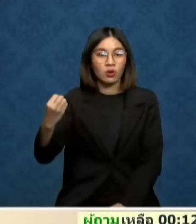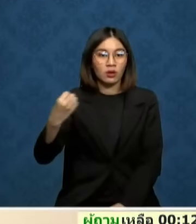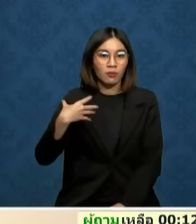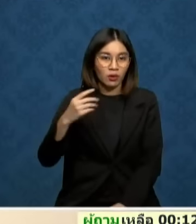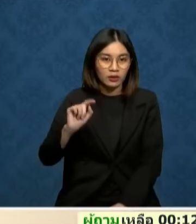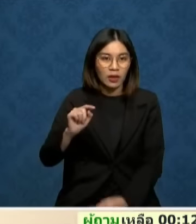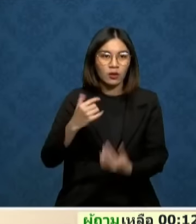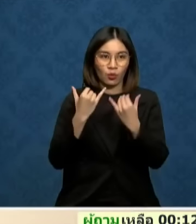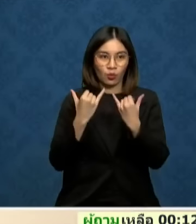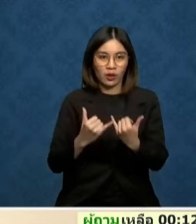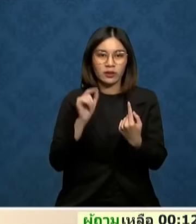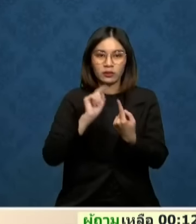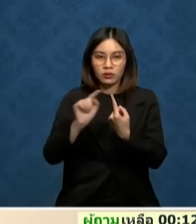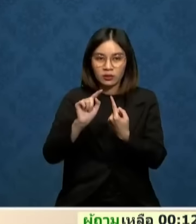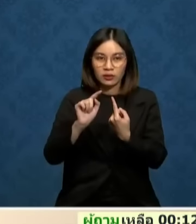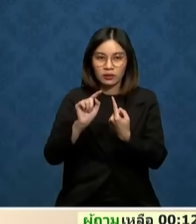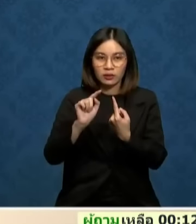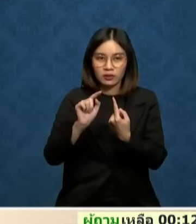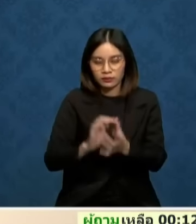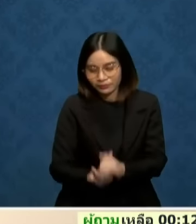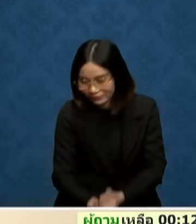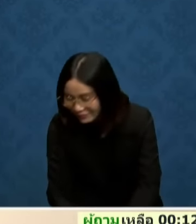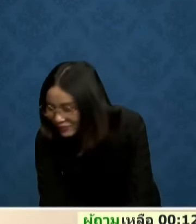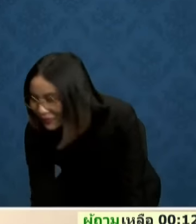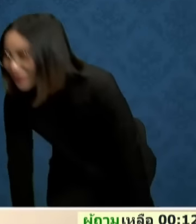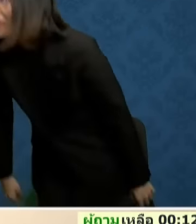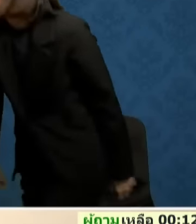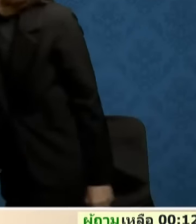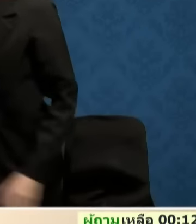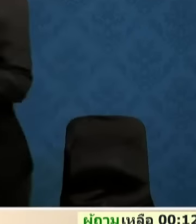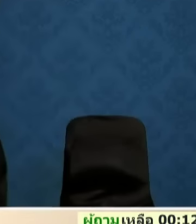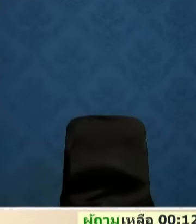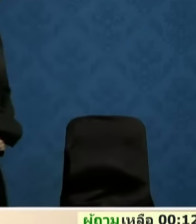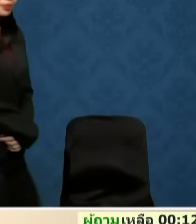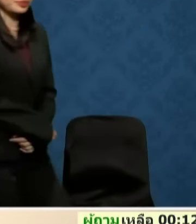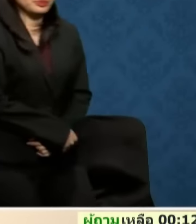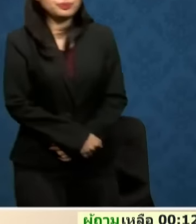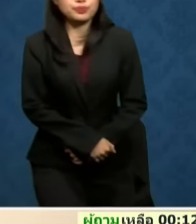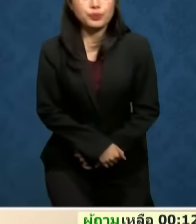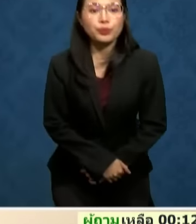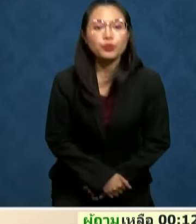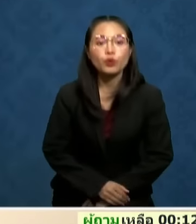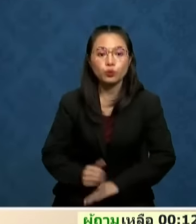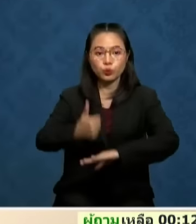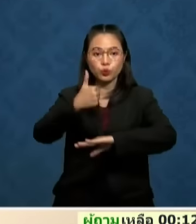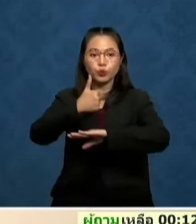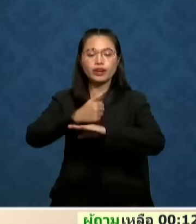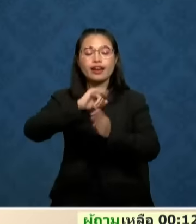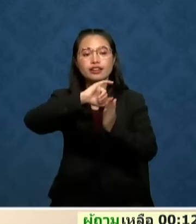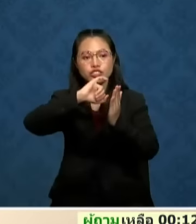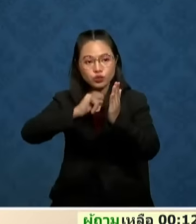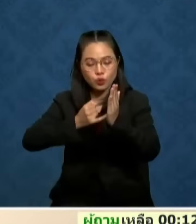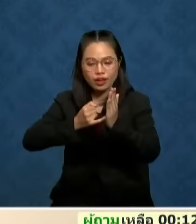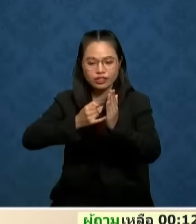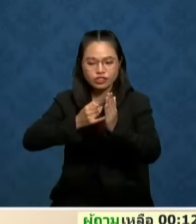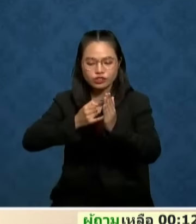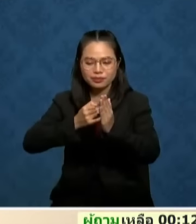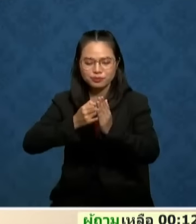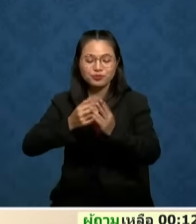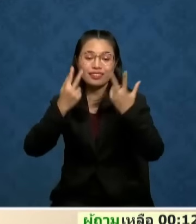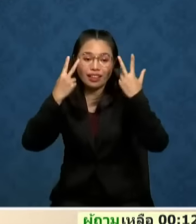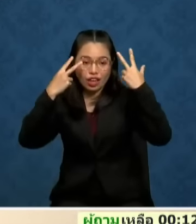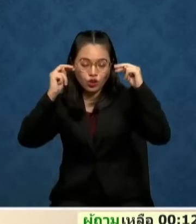นะคะวันนี้ทางท่านผู้ว่าราชการจังหวัดนะคะทางกระทรวงอุตสาหกรรมและทางท่านนายกอบจ.ระยองเองเนี่ยก็ได้มี